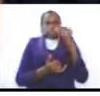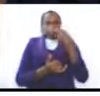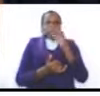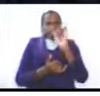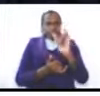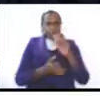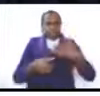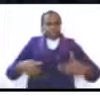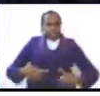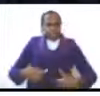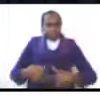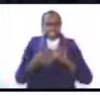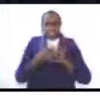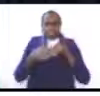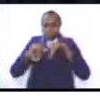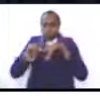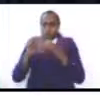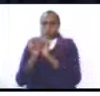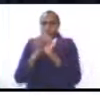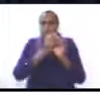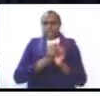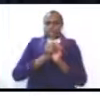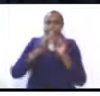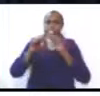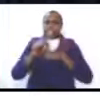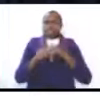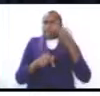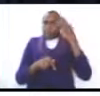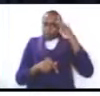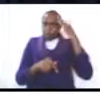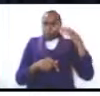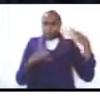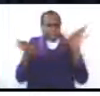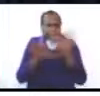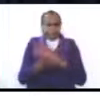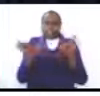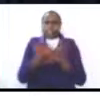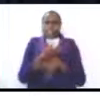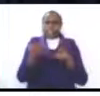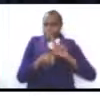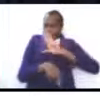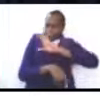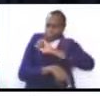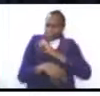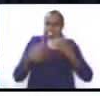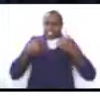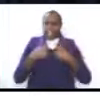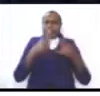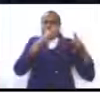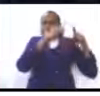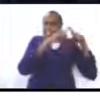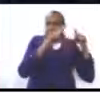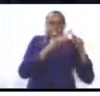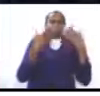walikuwa wameandamana na Paulo, na alikuwa anamjua yale yote na uvumulivu wote alikuwa amepitia nao